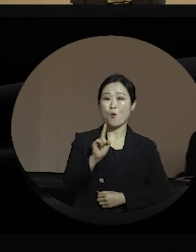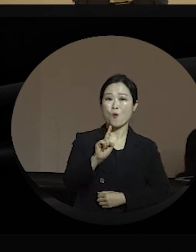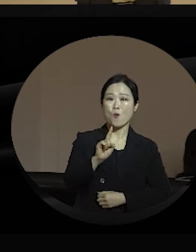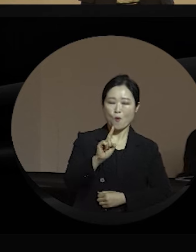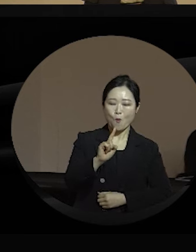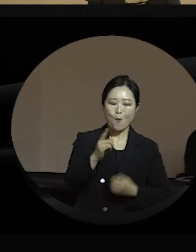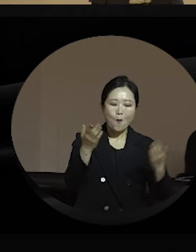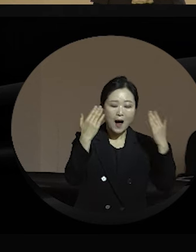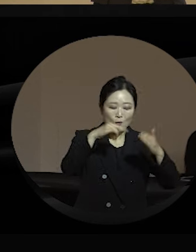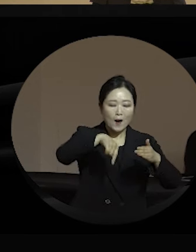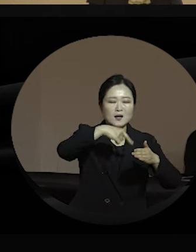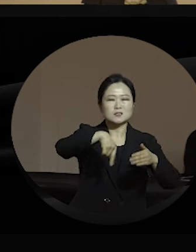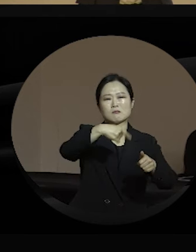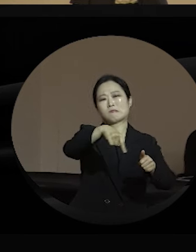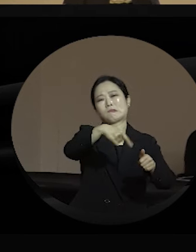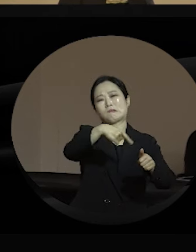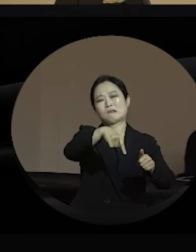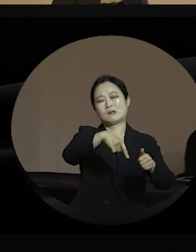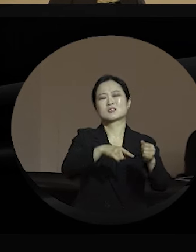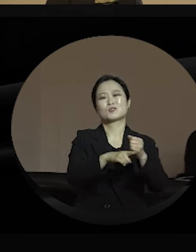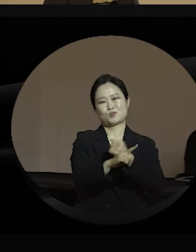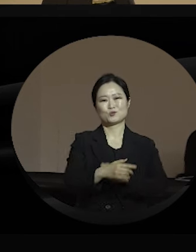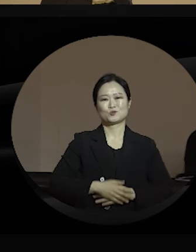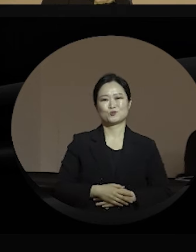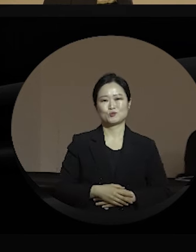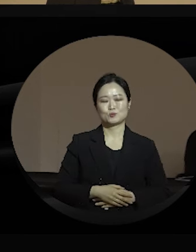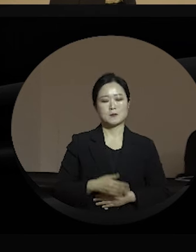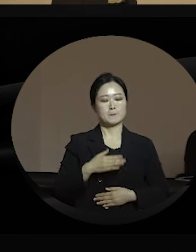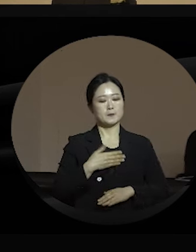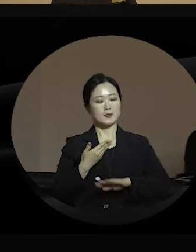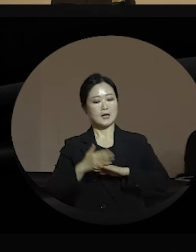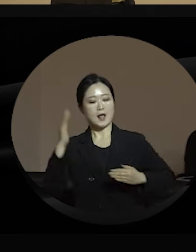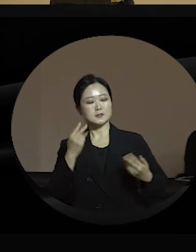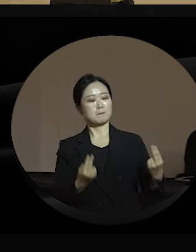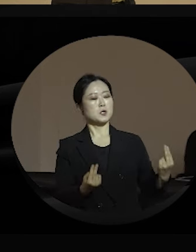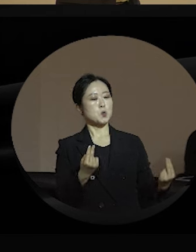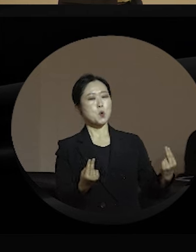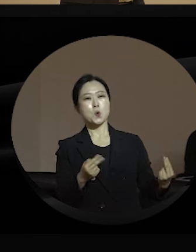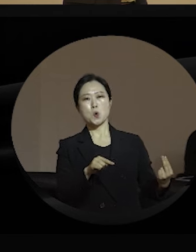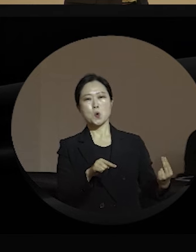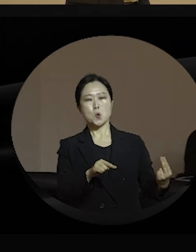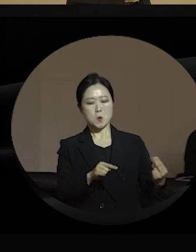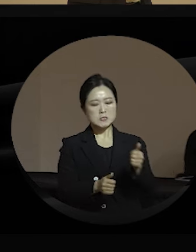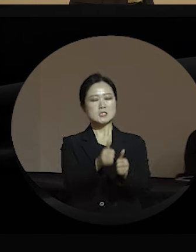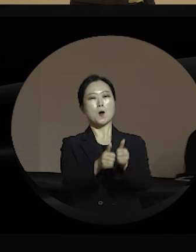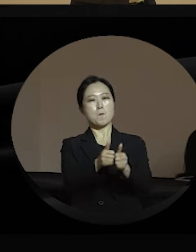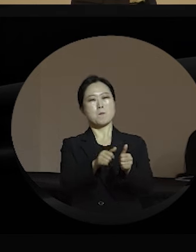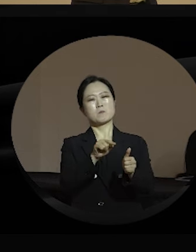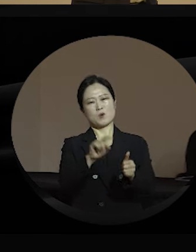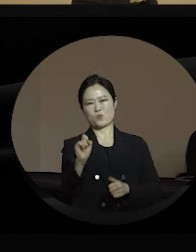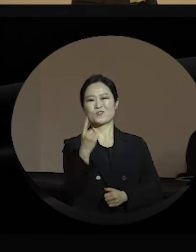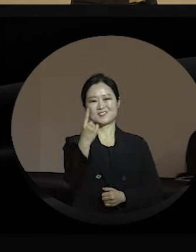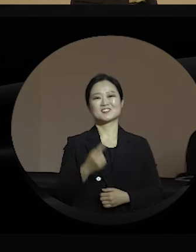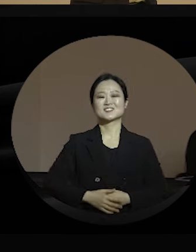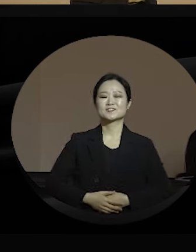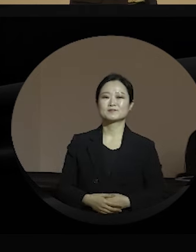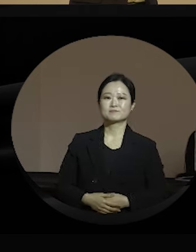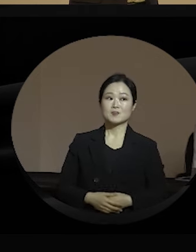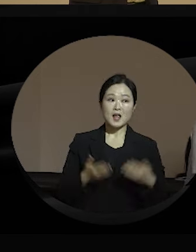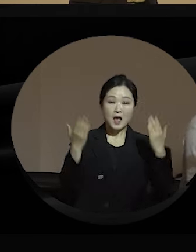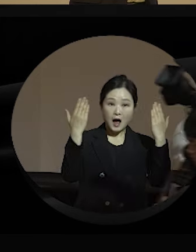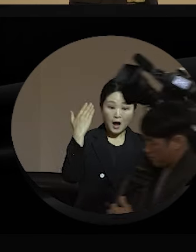이런 식의 과정이 있었을 거예요. 비교당하고 반복하고 남들보다 느리다는 그런 자책 때문에 그럴 거예요.